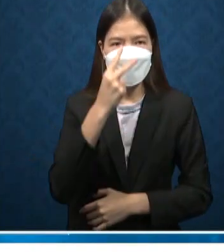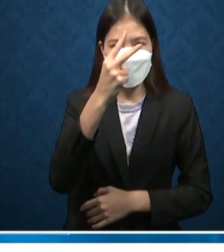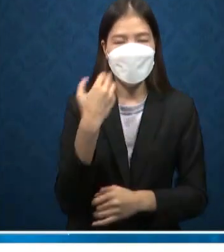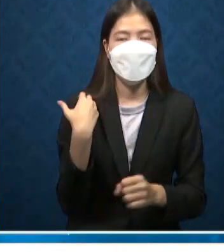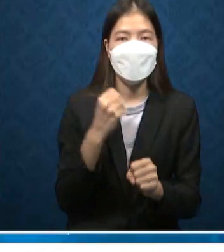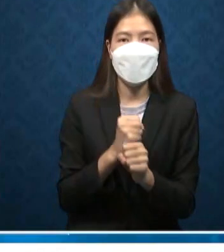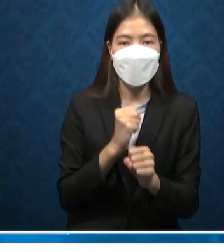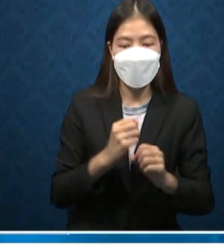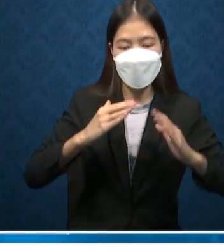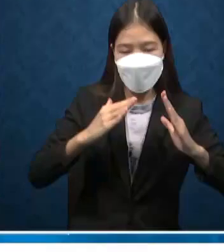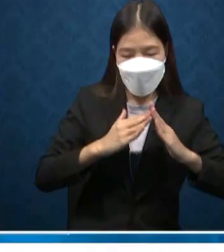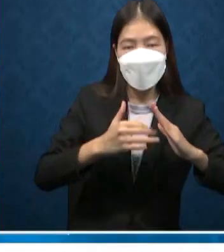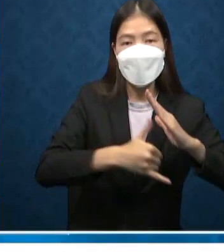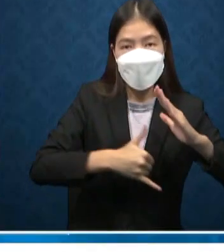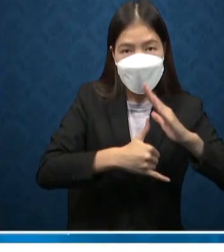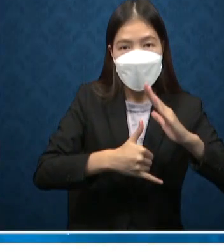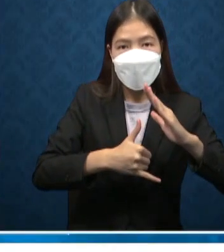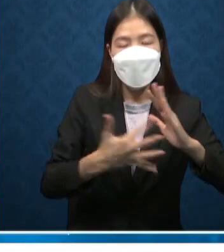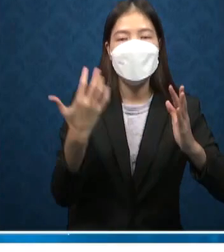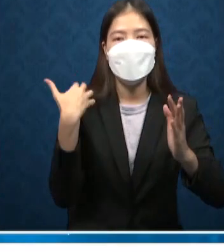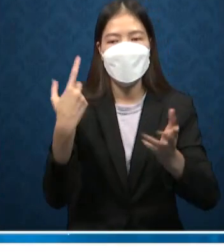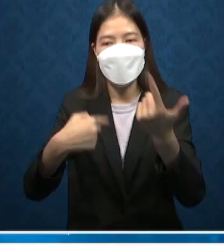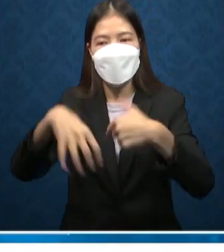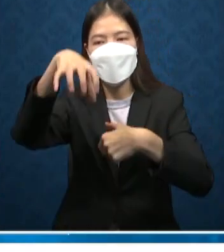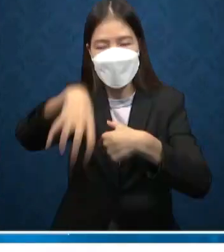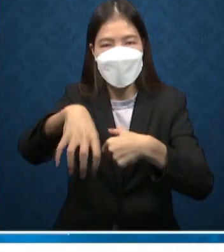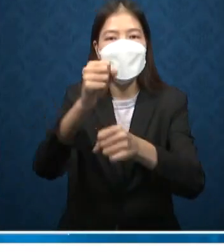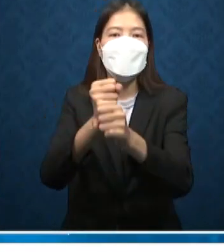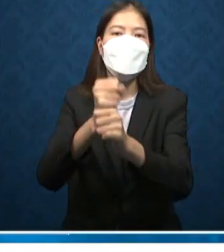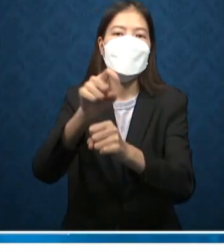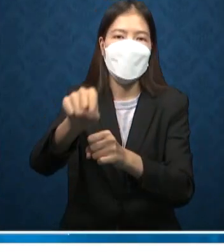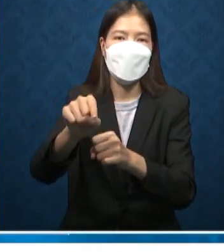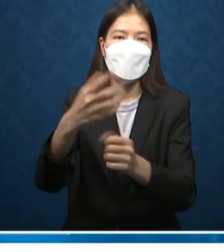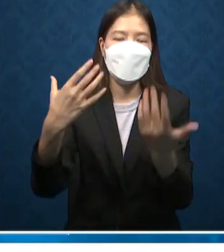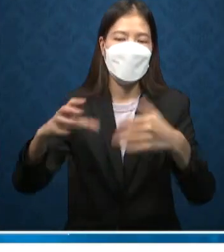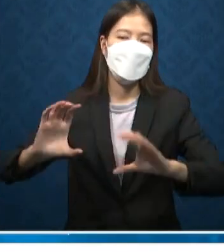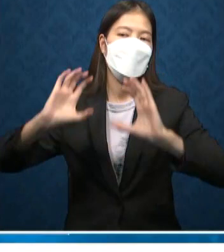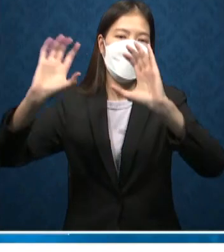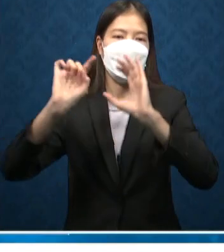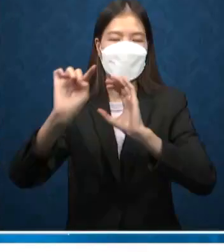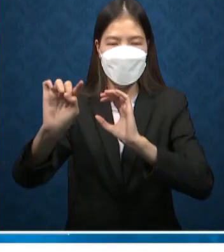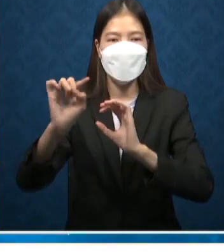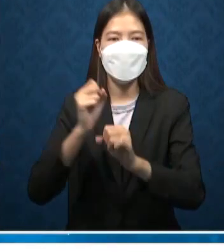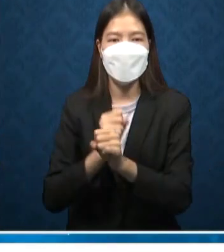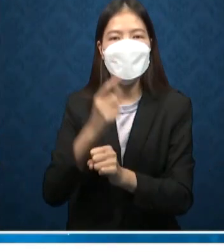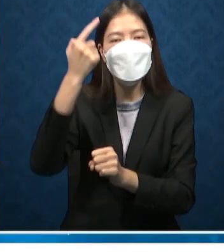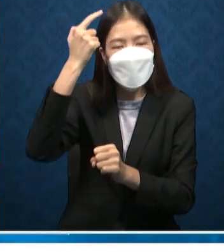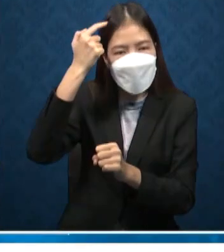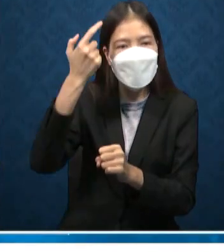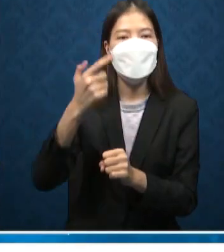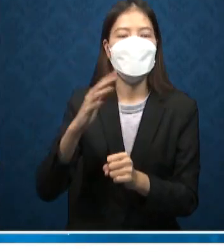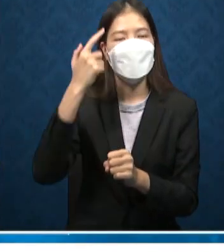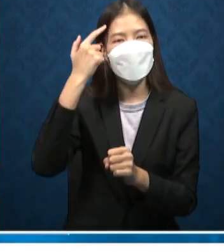ที่บ้านได้ส่วนหนึ่งต้องทำงานที่สำนักงานผมคิดว่าส่วนราชการหลายส่วนราชการคงรู้ดีว่